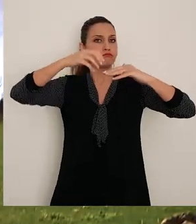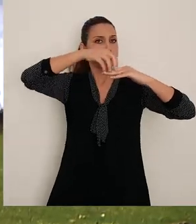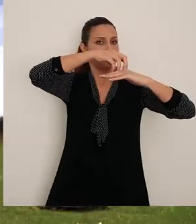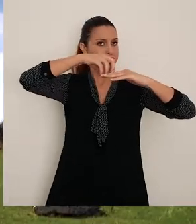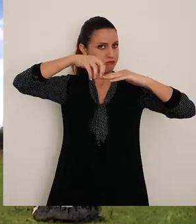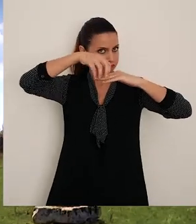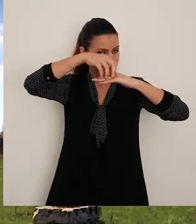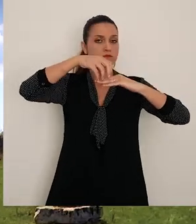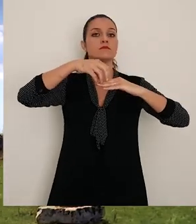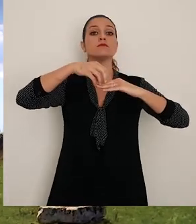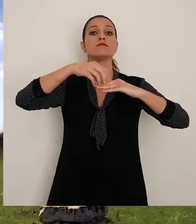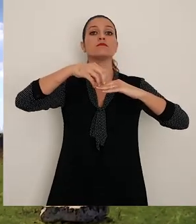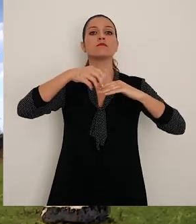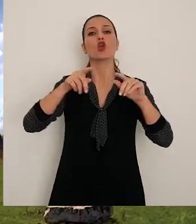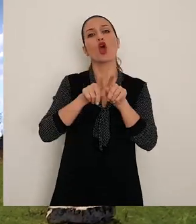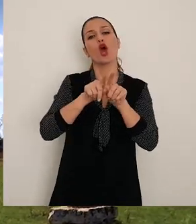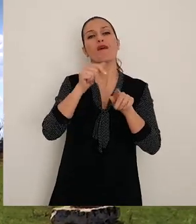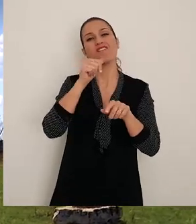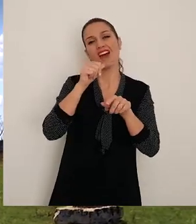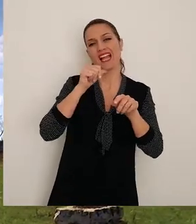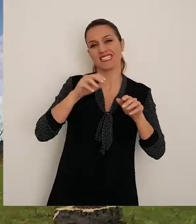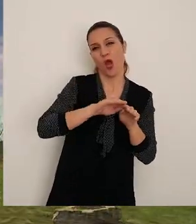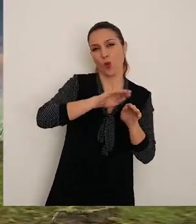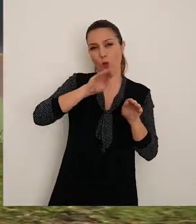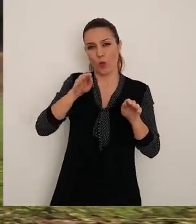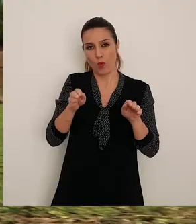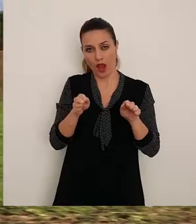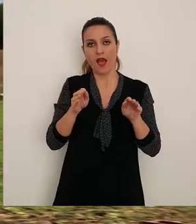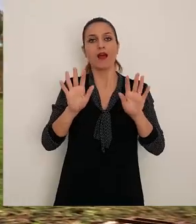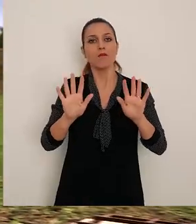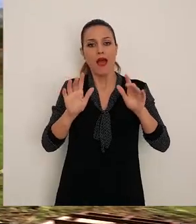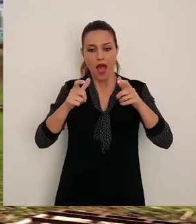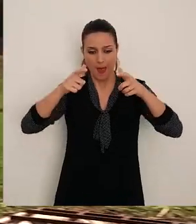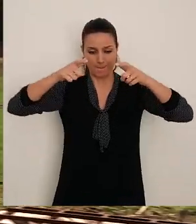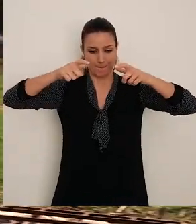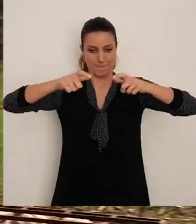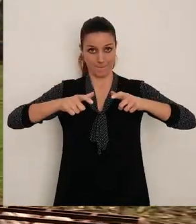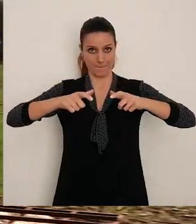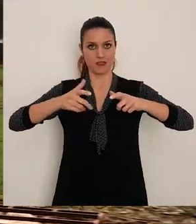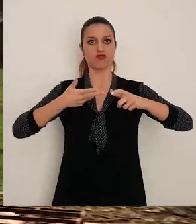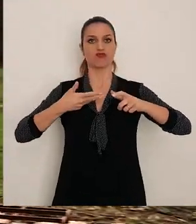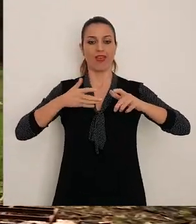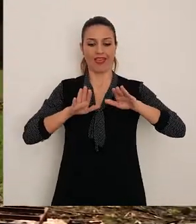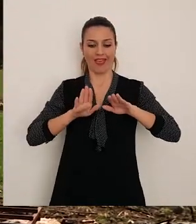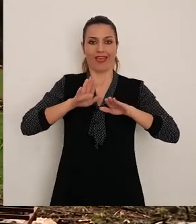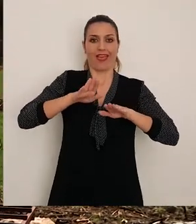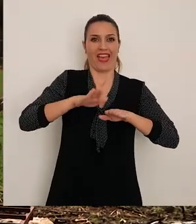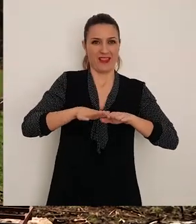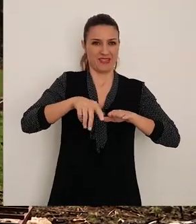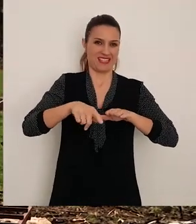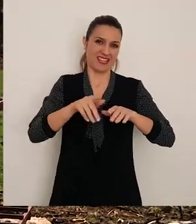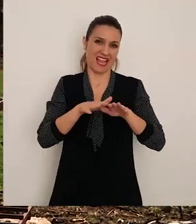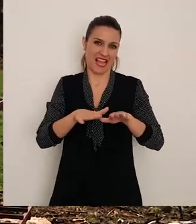altre. Ciò formava una falsa cupola che terminava con un'imboccatura allo stesso livello del piano del calpestio della